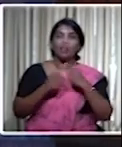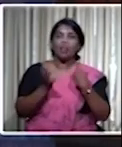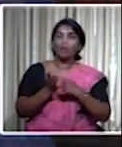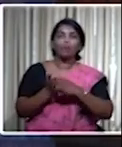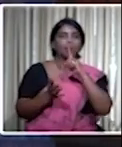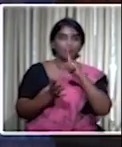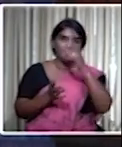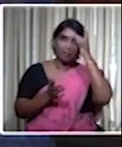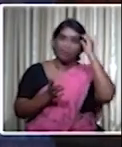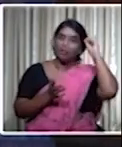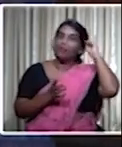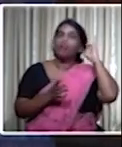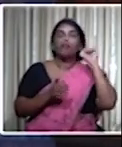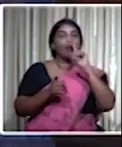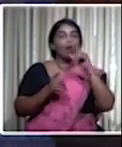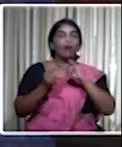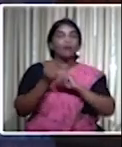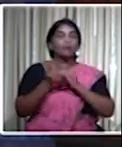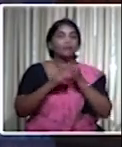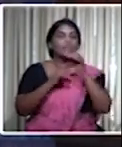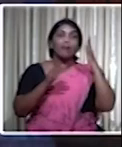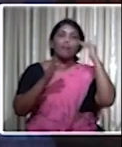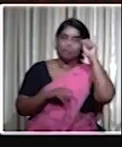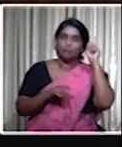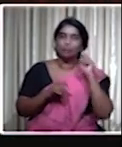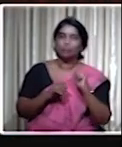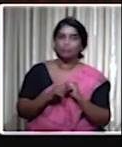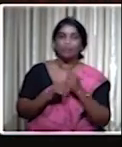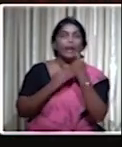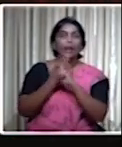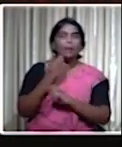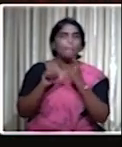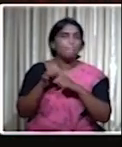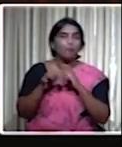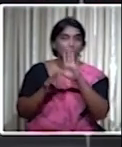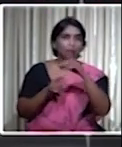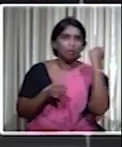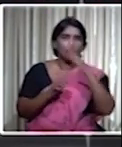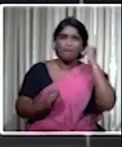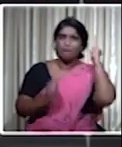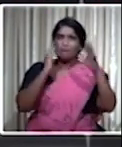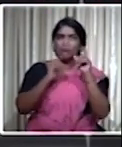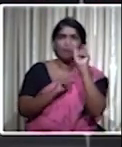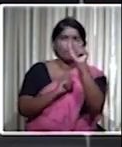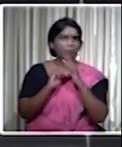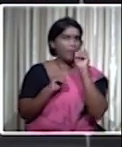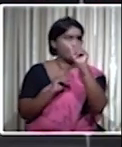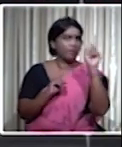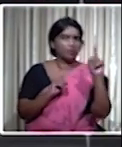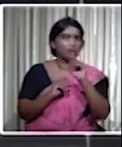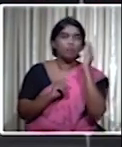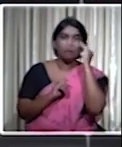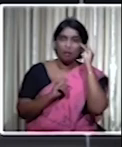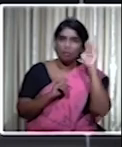අහනවා ඉන් අහන්න නෝනගෙන් ඔක අපෙන් අහන්නේ තුමාගේ කතාවේදී අපහාසාත්මක වචන ඇතුළත් වුණා